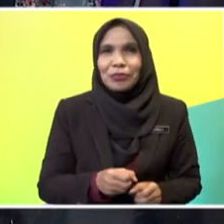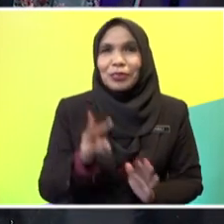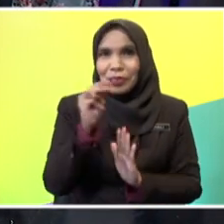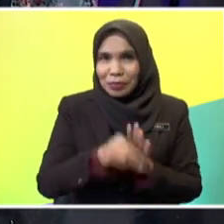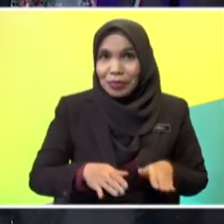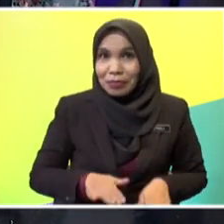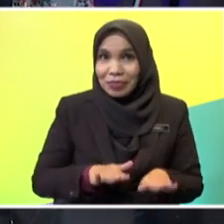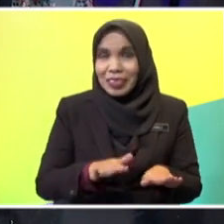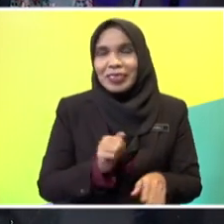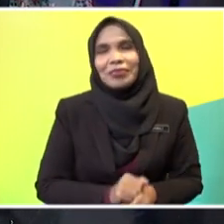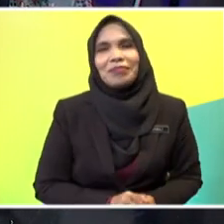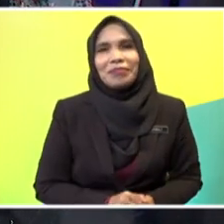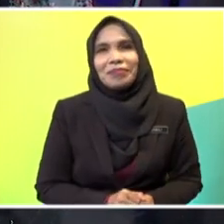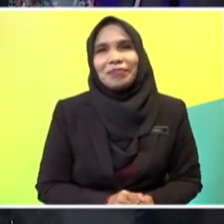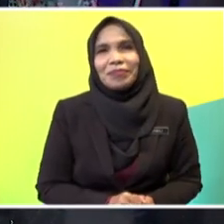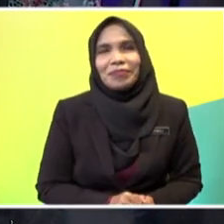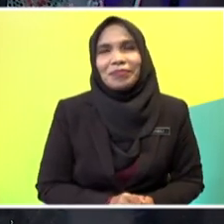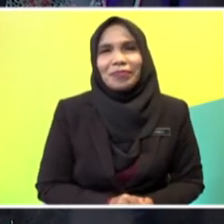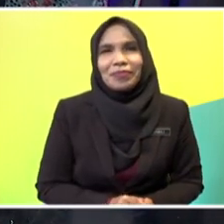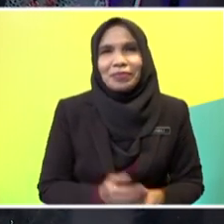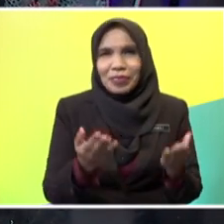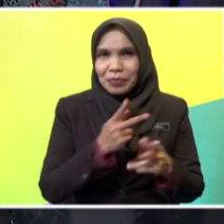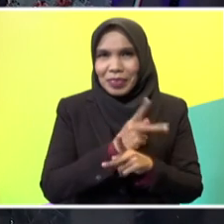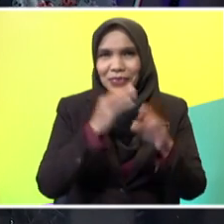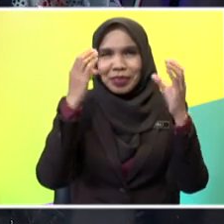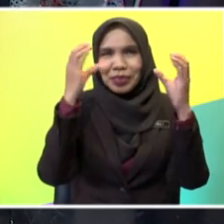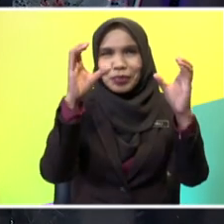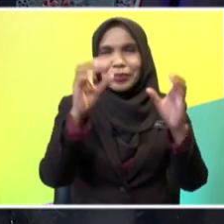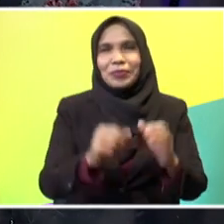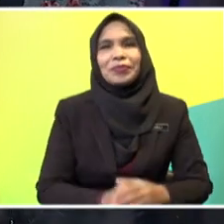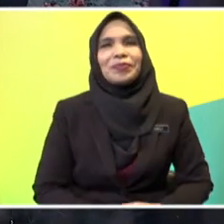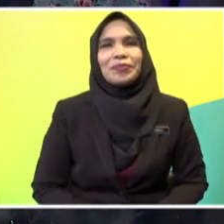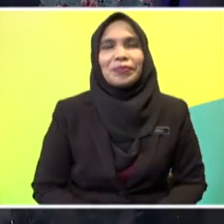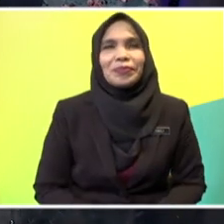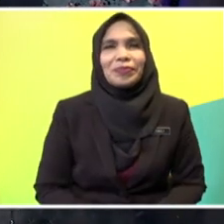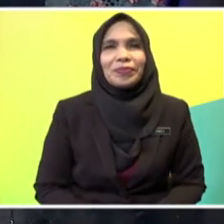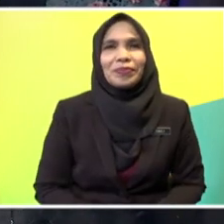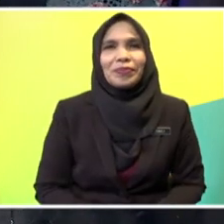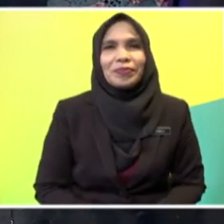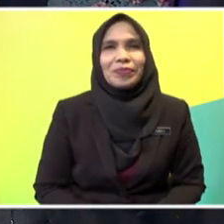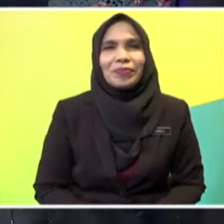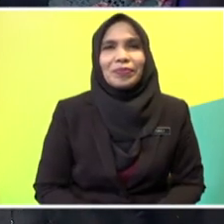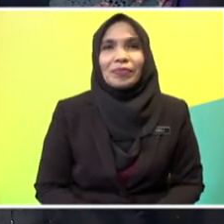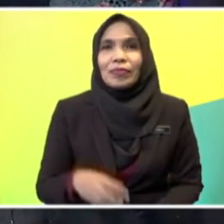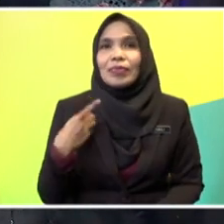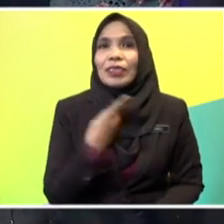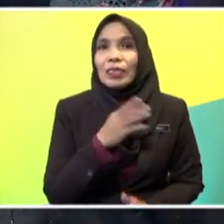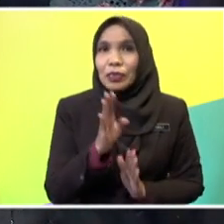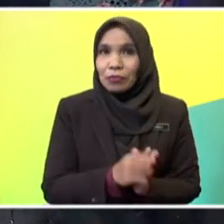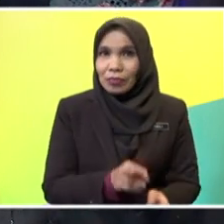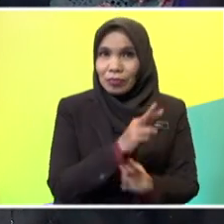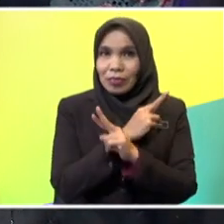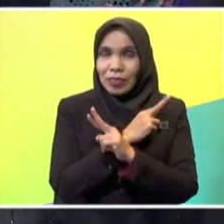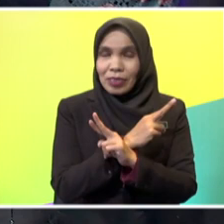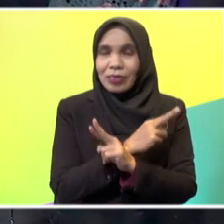pandai dah buat pola kan. Terima kasih Cikgu. Baru langkah yang pertama ya murid-murid. Kita nak berehat sekejap. Selepas ini ada